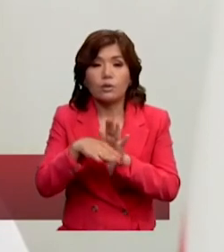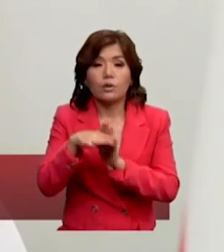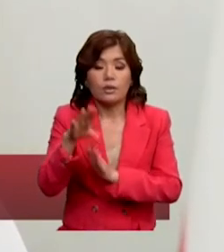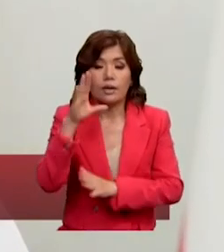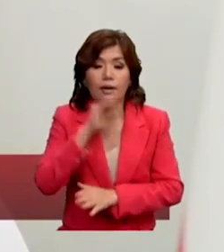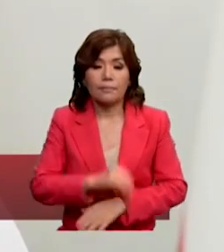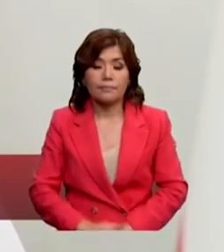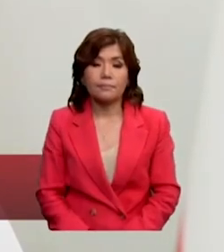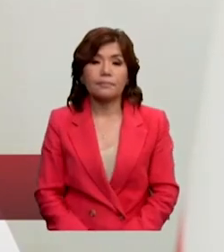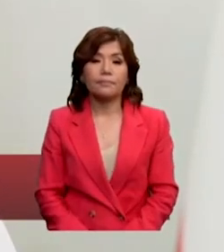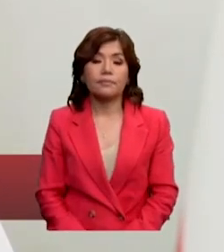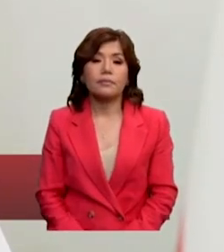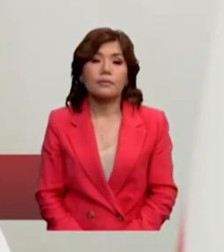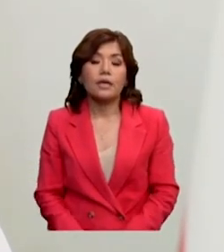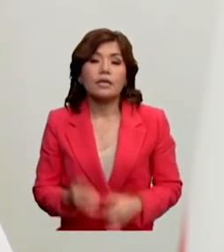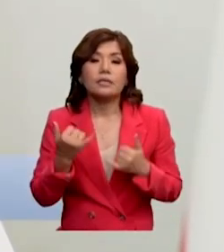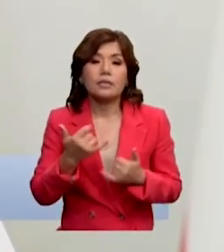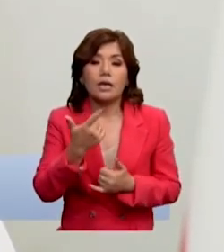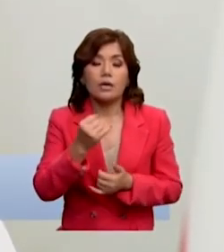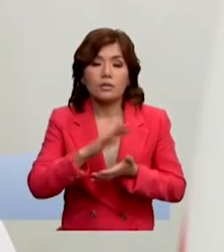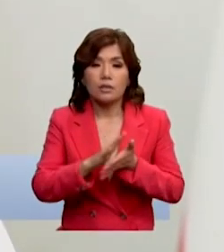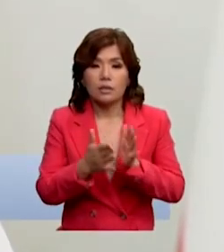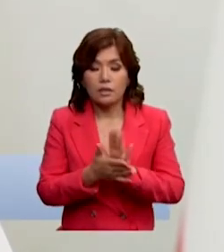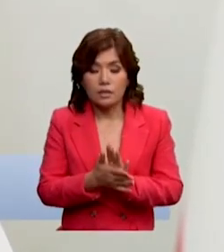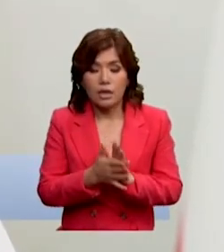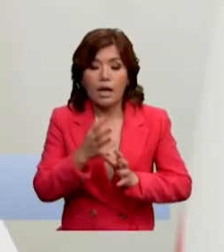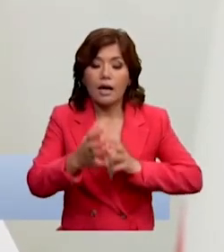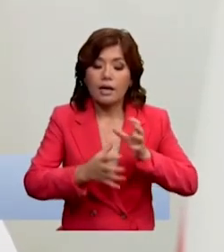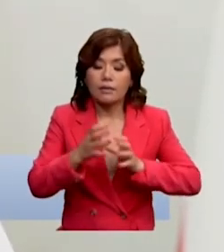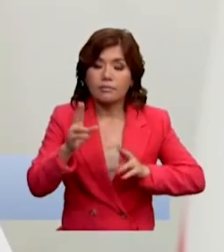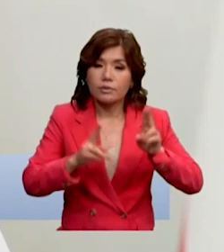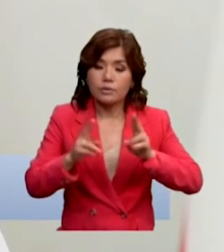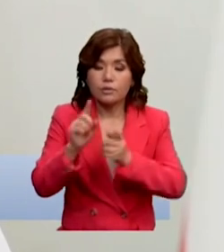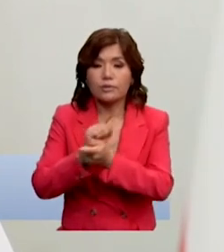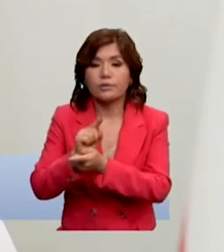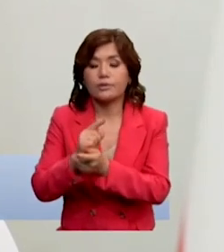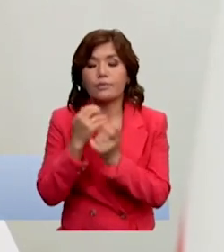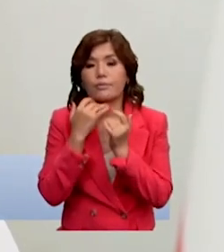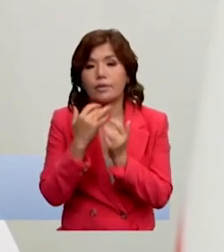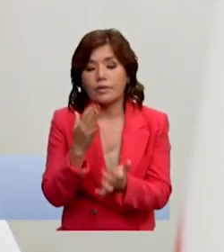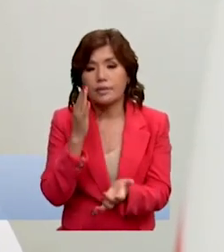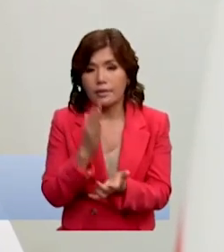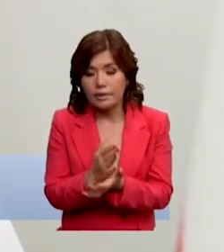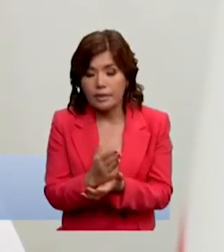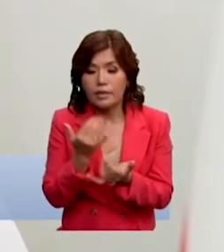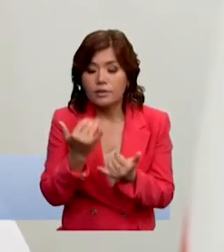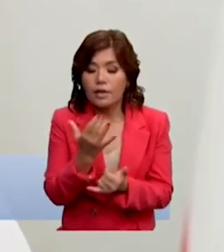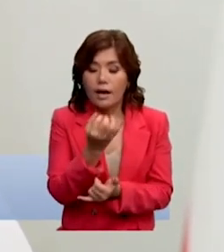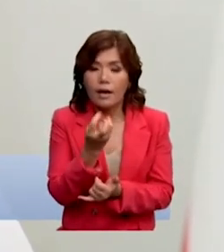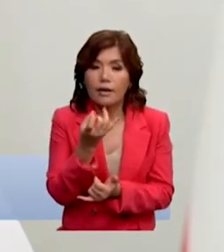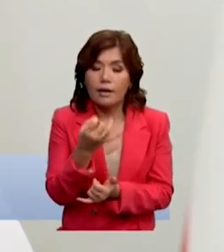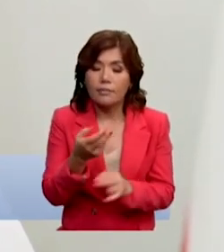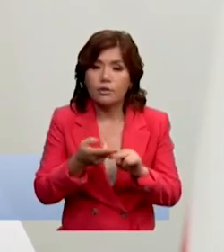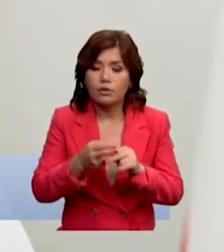сөзсіз. Қазіргі геосаяси жағдайда әлем стратегиялық өзгерістерге мұқтаж. Сондықтан бүгінде араб